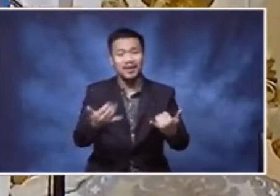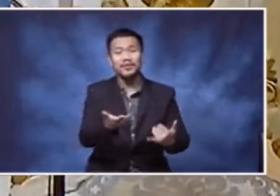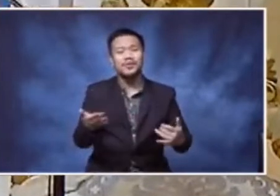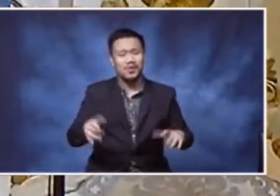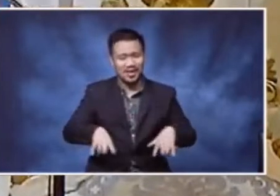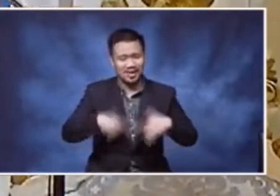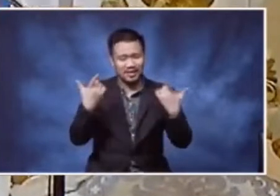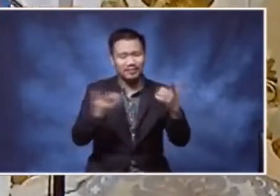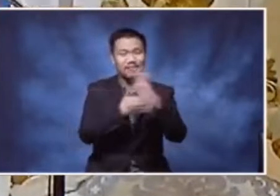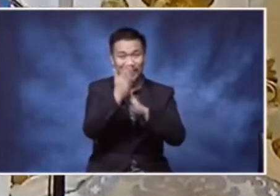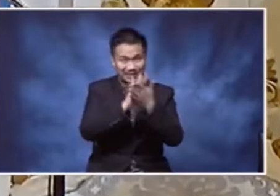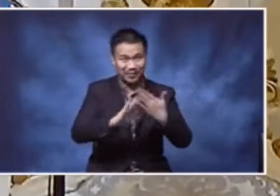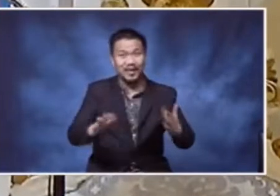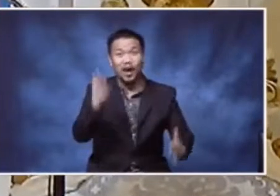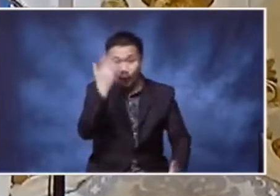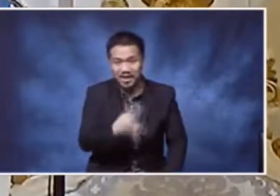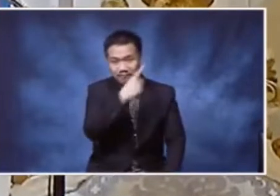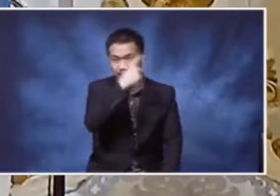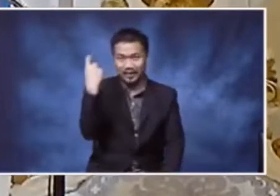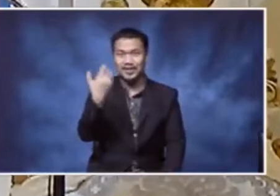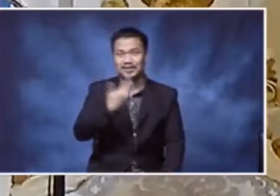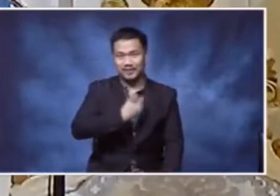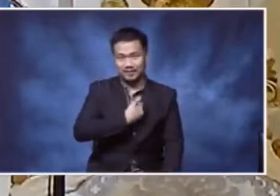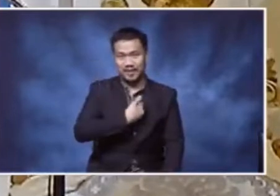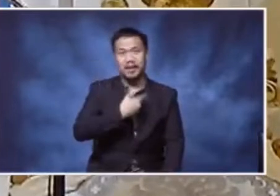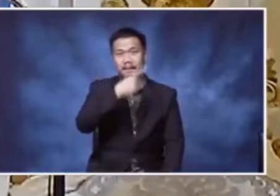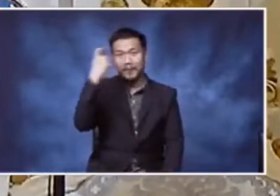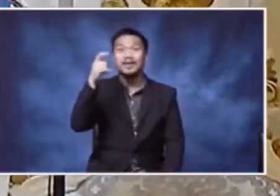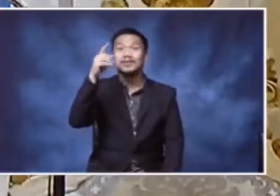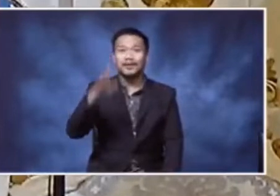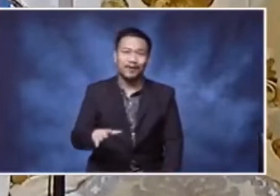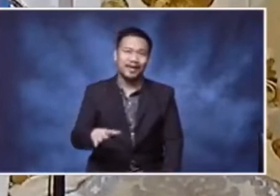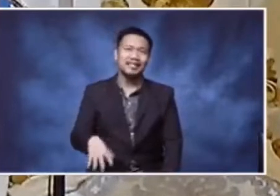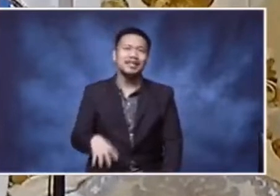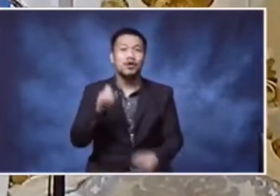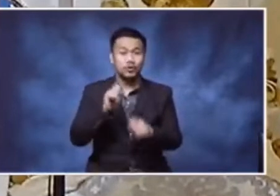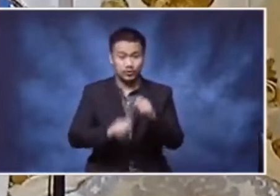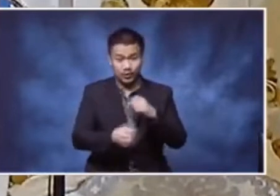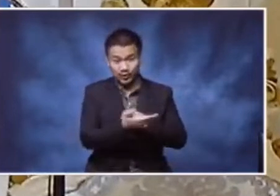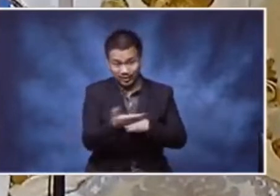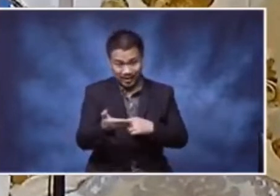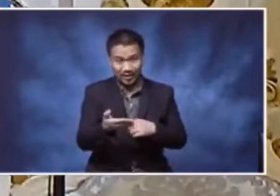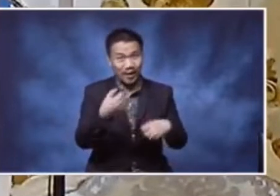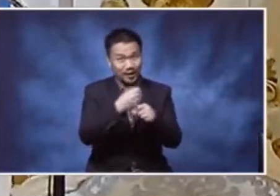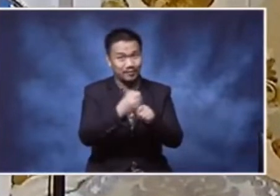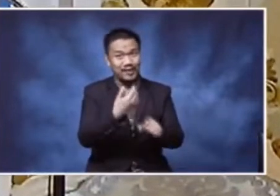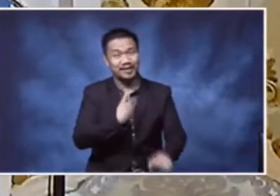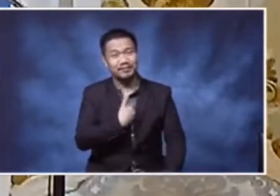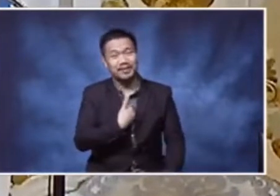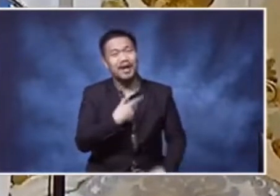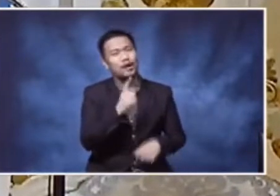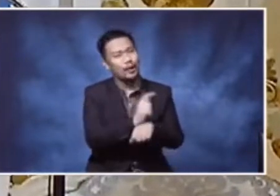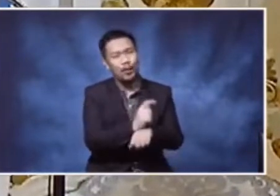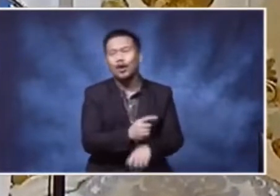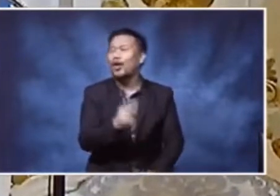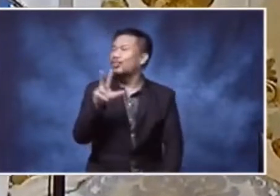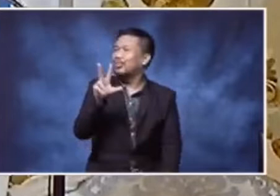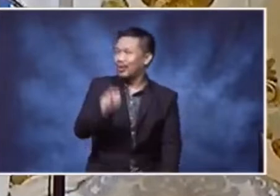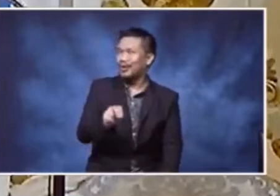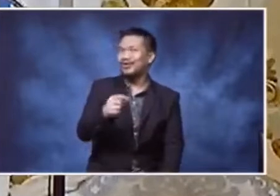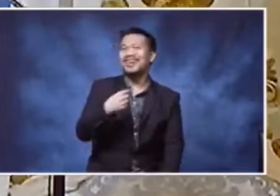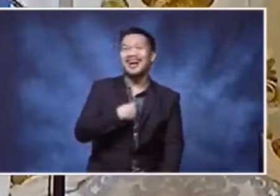akin," sabi ng Diyos sa kanya. "Kaya ikaw ay gagawa sa akin ng templo? Hindi.